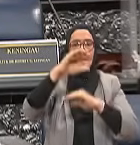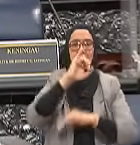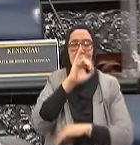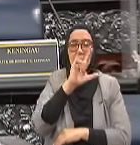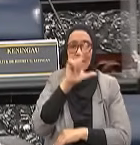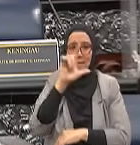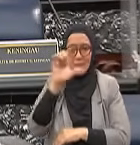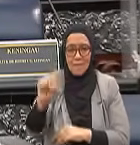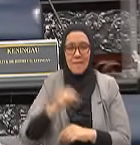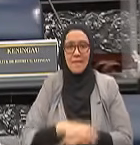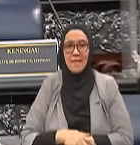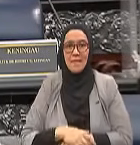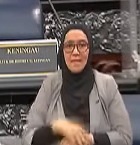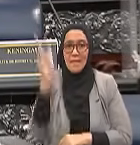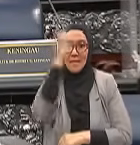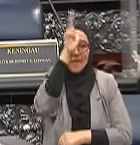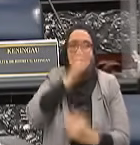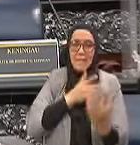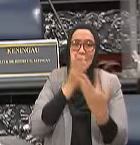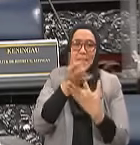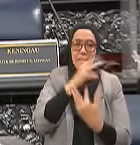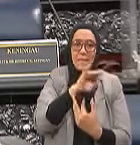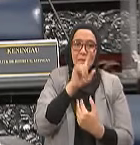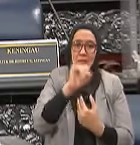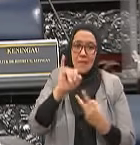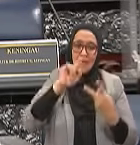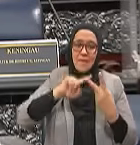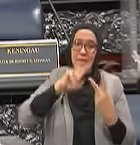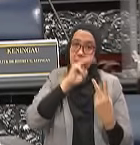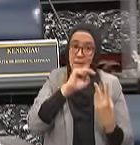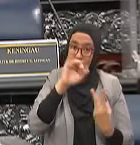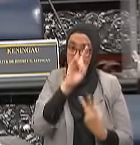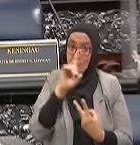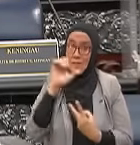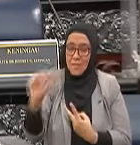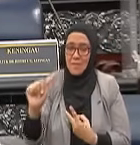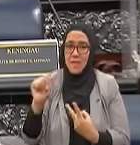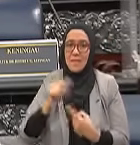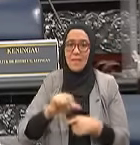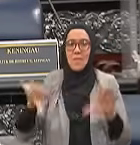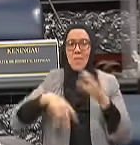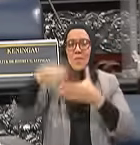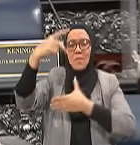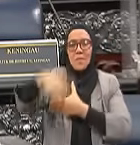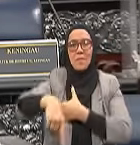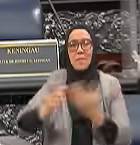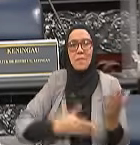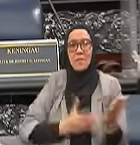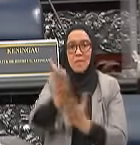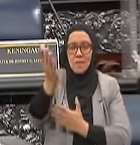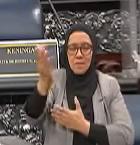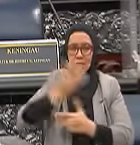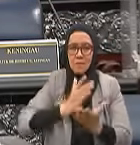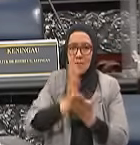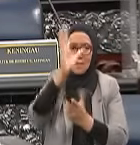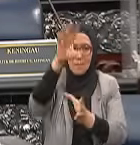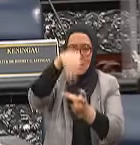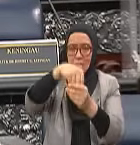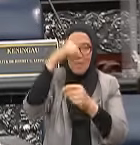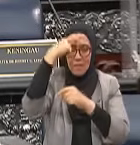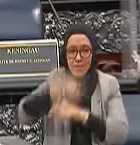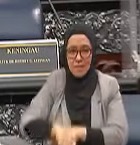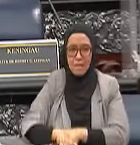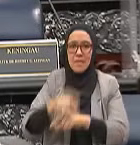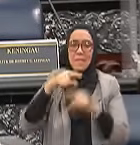Miti damai dan juga mengadakan program hibah urus dengan syari'at thariqat logistik di Sahabat Untuk berkongsi maklumat berkenaan dengan teliti dan